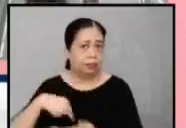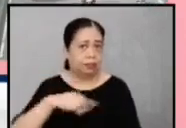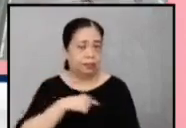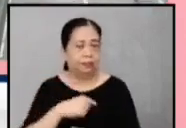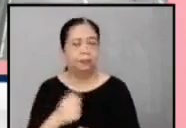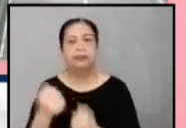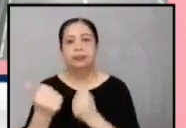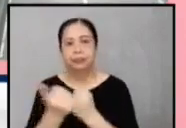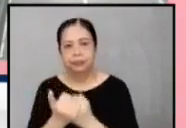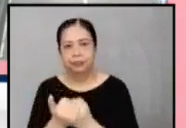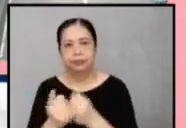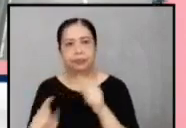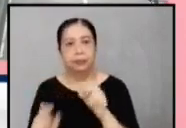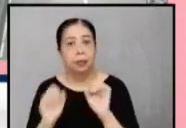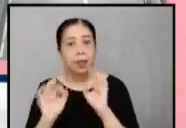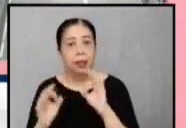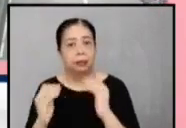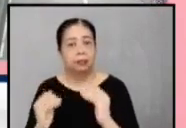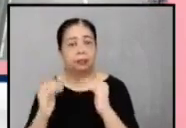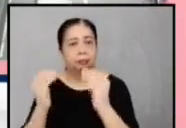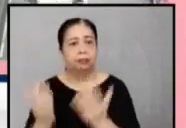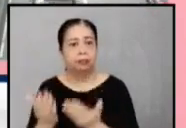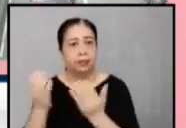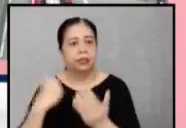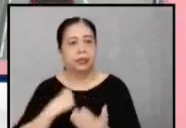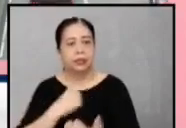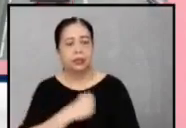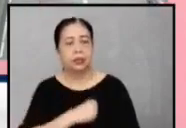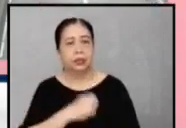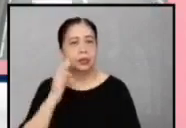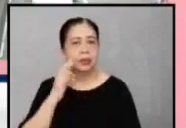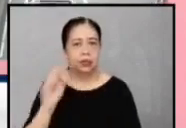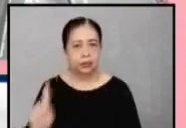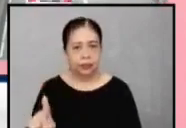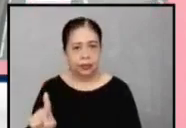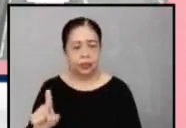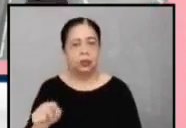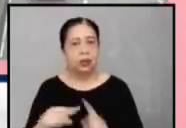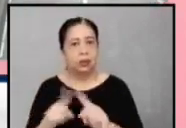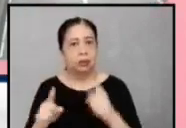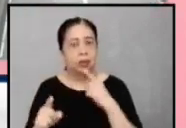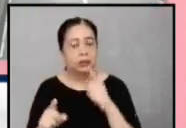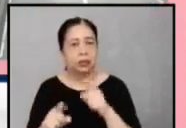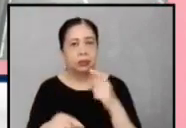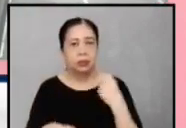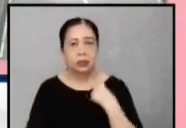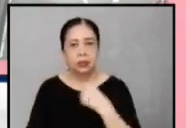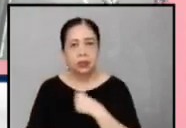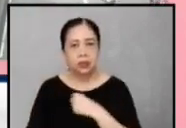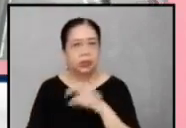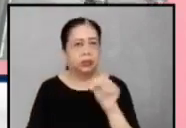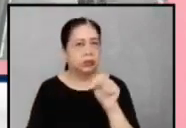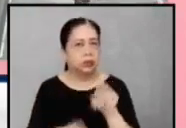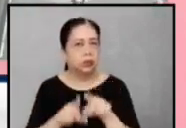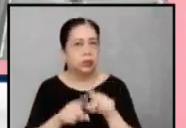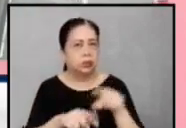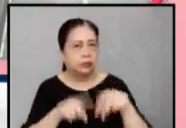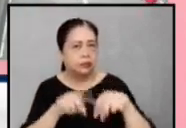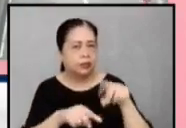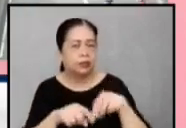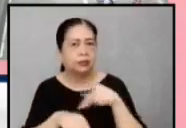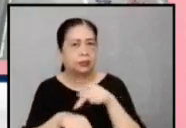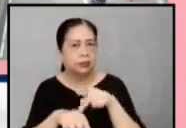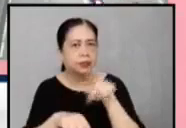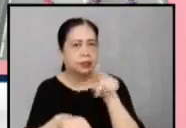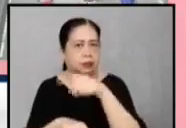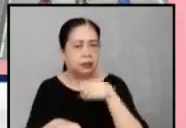ito oras na isulong ni Senator Risa Hontiveros. Pero sinusugan din ng senador na kailangan kaibiganin ng Pilipinas ang mga